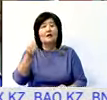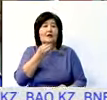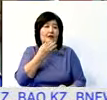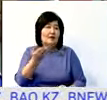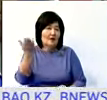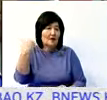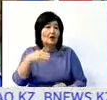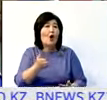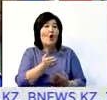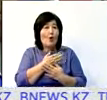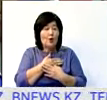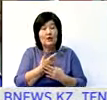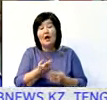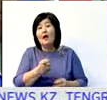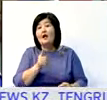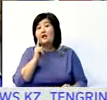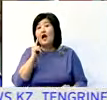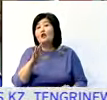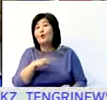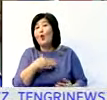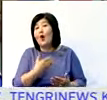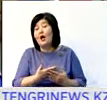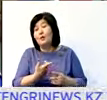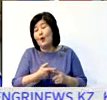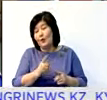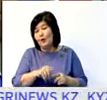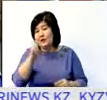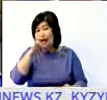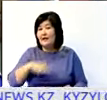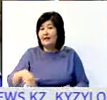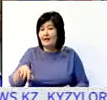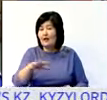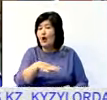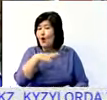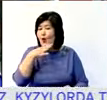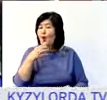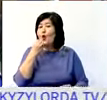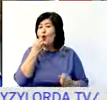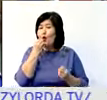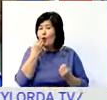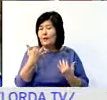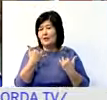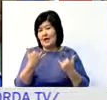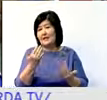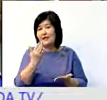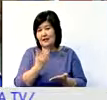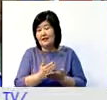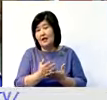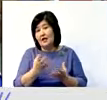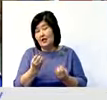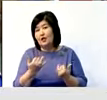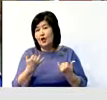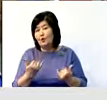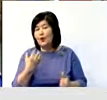да жас болғанменен осы елге көп жақсылық жасады. Енді